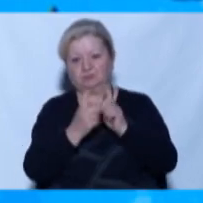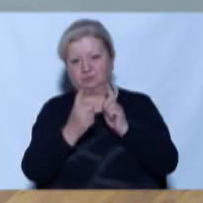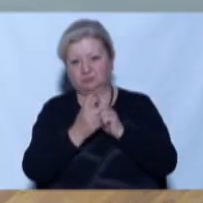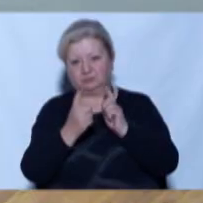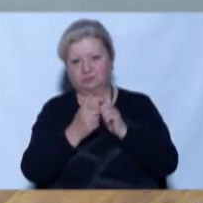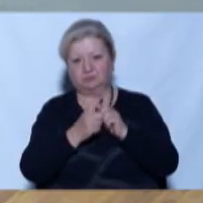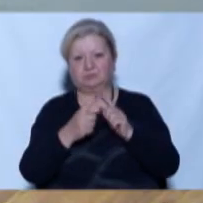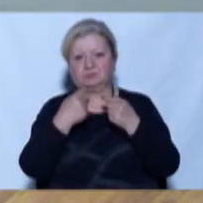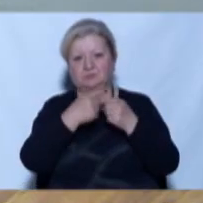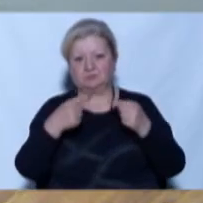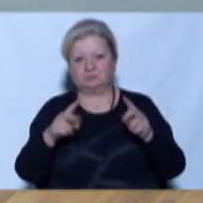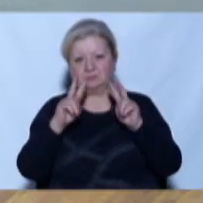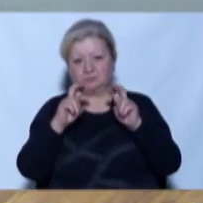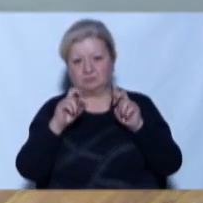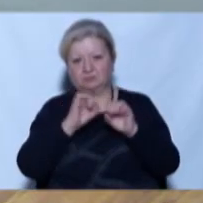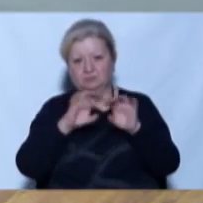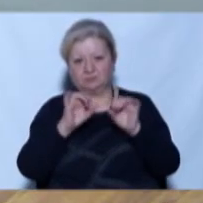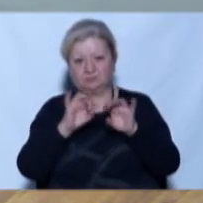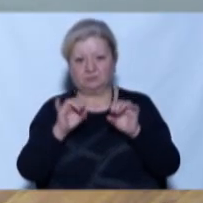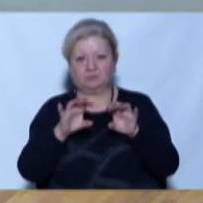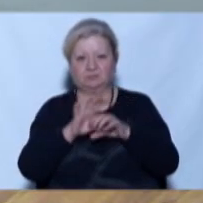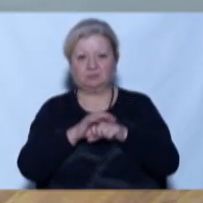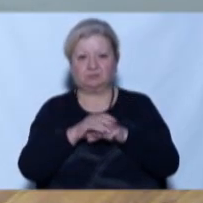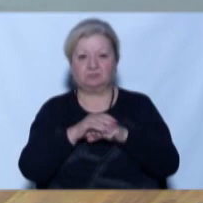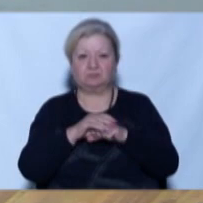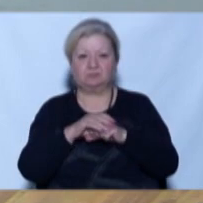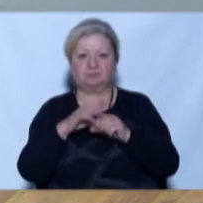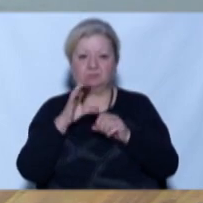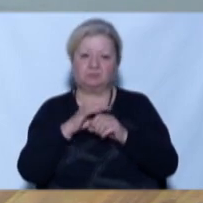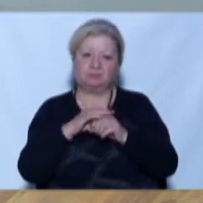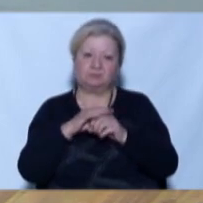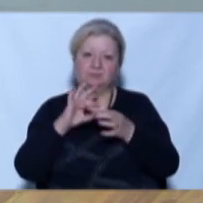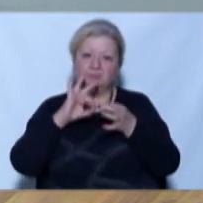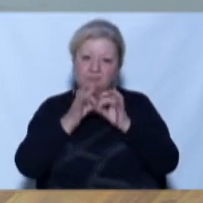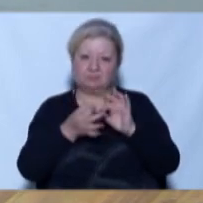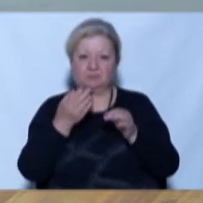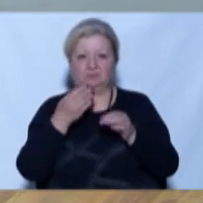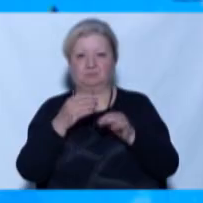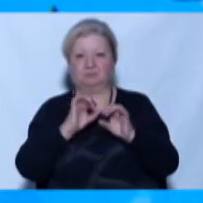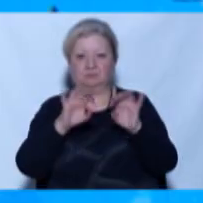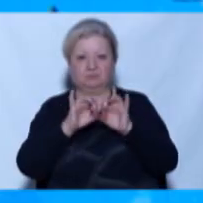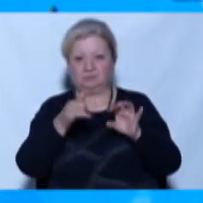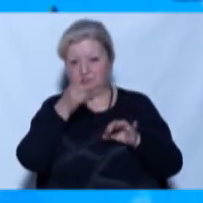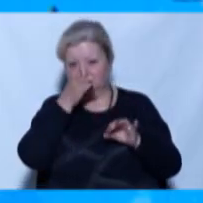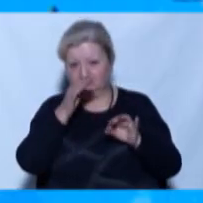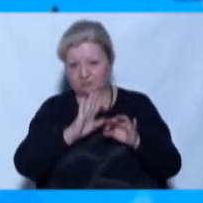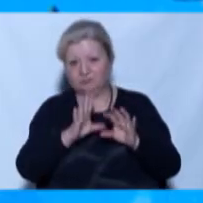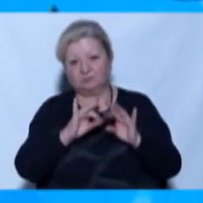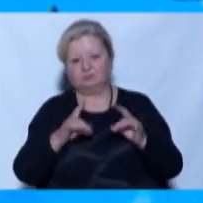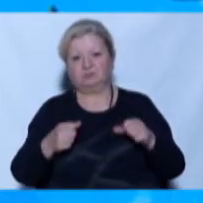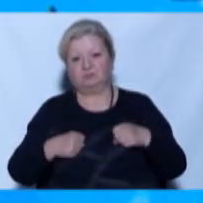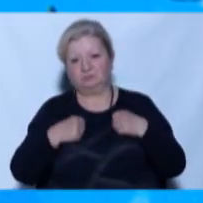თემებს. რა თქმა უნდა, სიღრმეებში ვერ განვიხილავთ და დეტალურად ვერ განვიხილავთ, მაგრამ მაინც